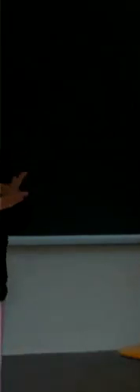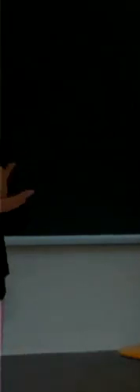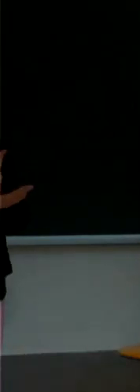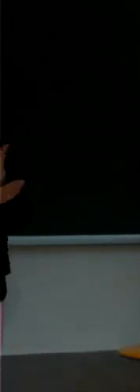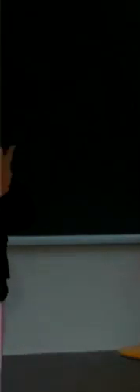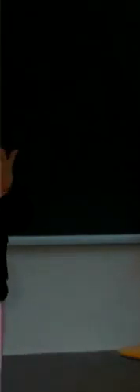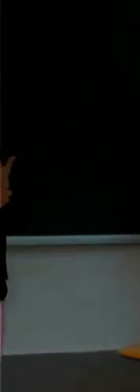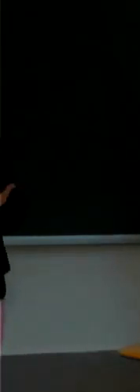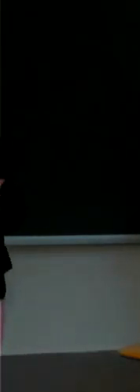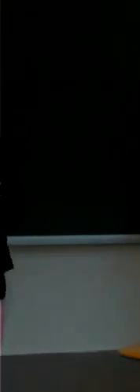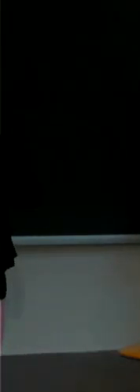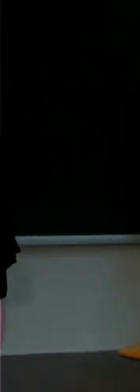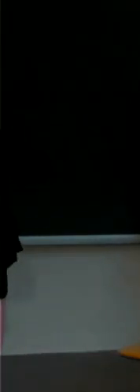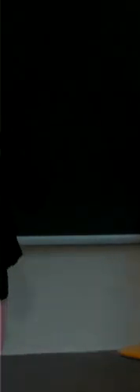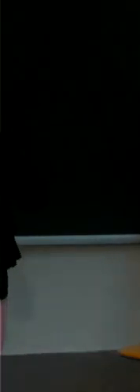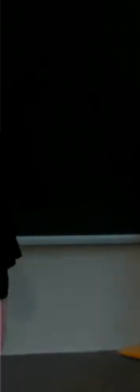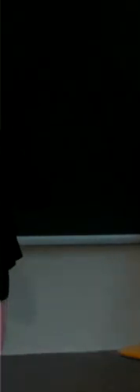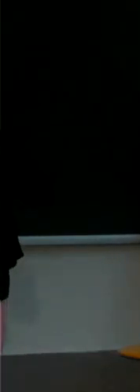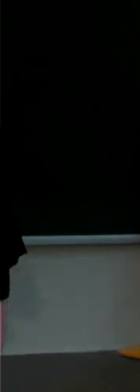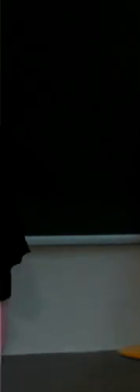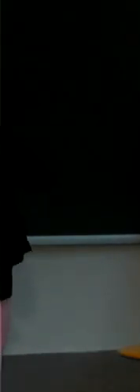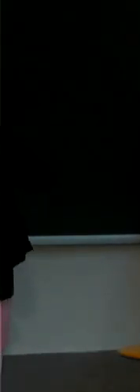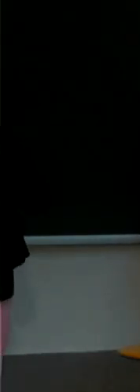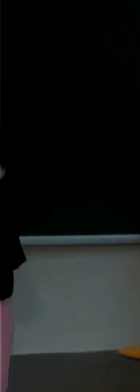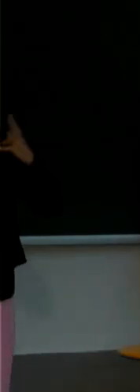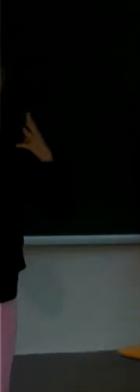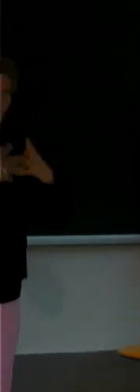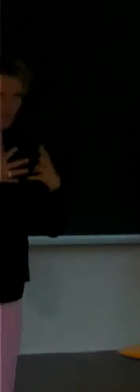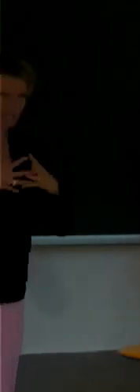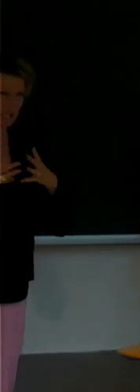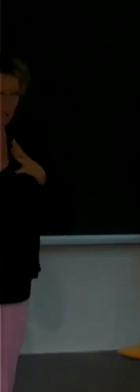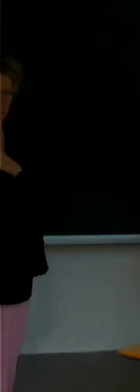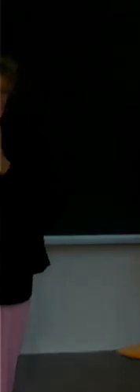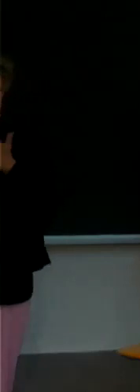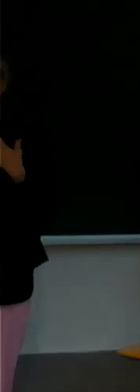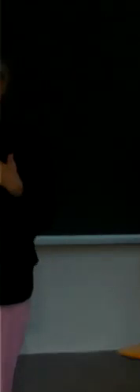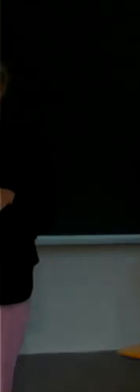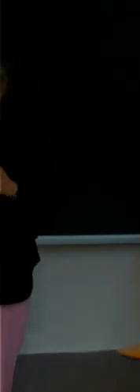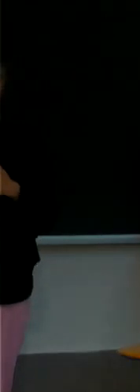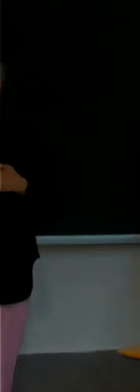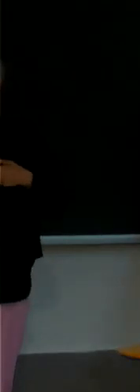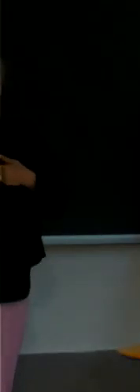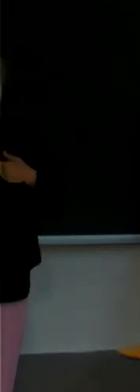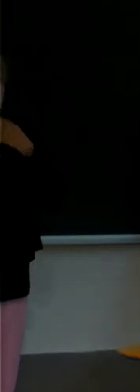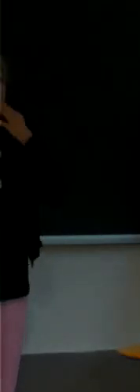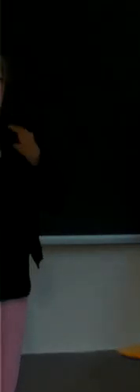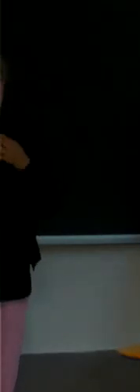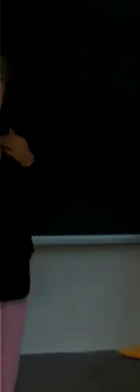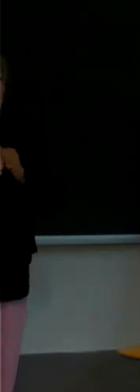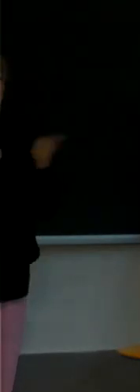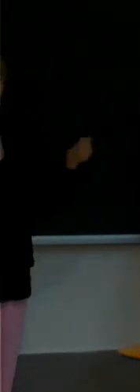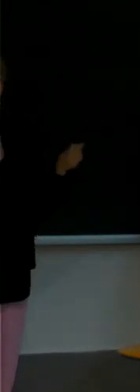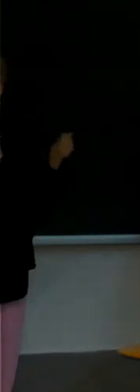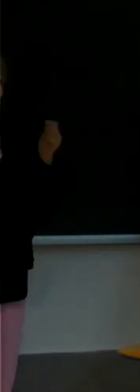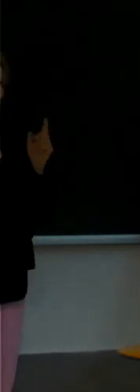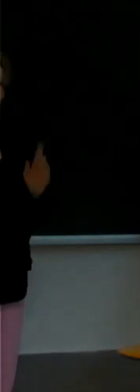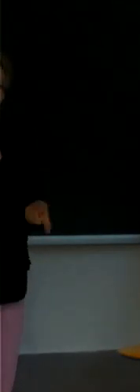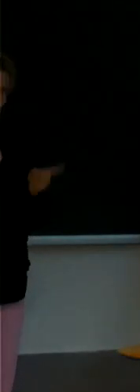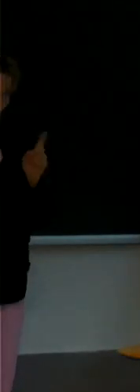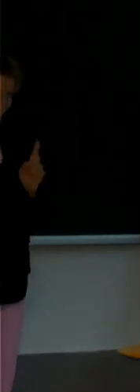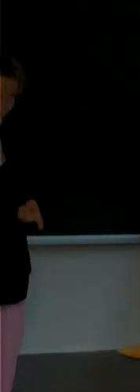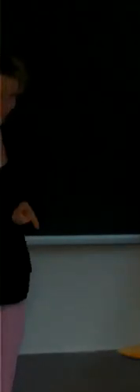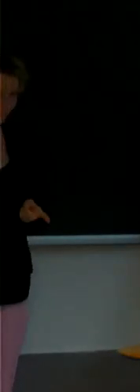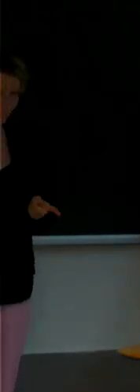no? Ingegneria elettronica e ingegneria meccanica. Per cui io ragionerò per differenze, ragionerò per farvi